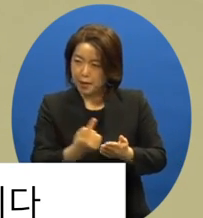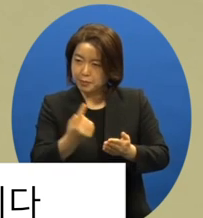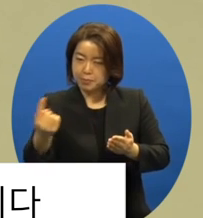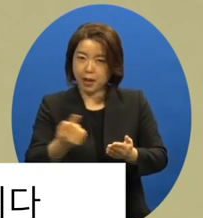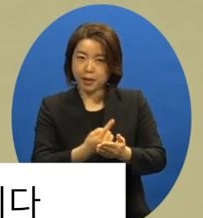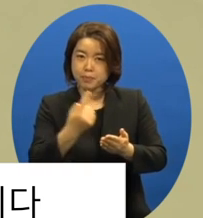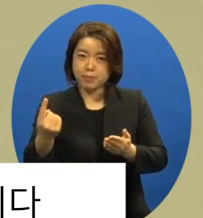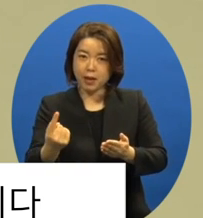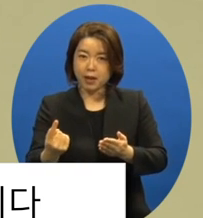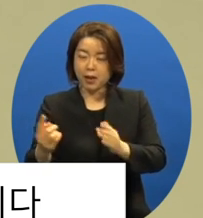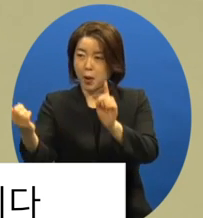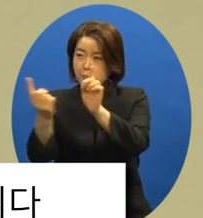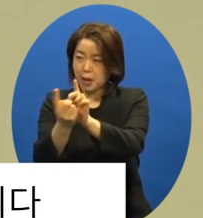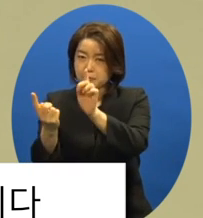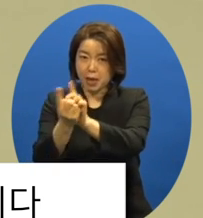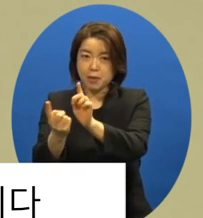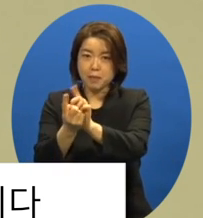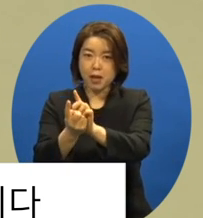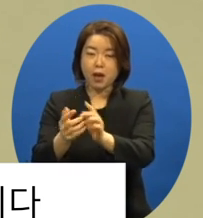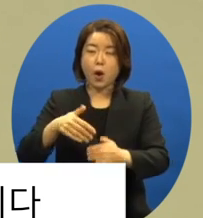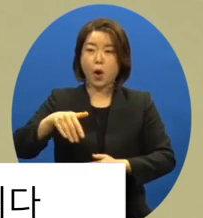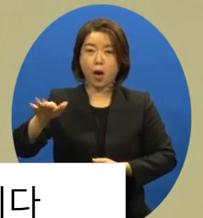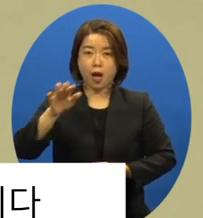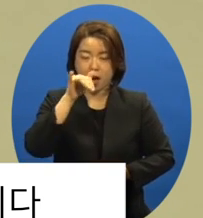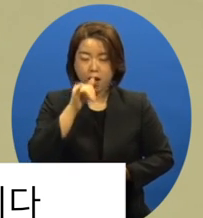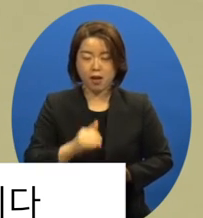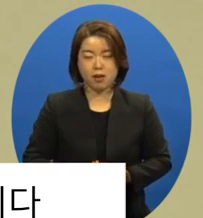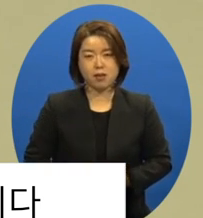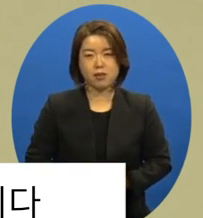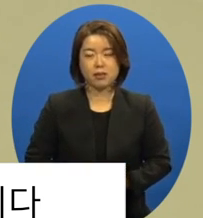가족 면회를 하러 나갔습니다.